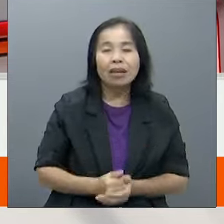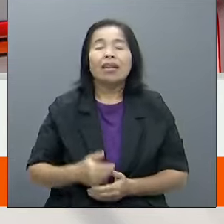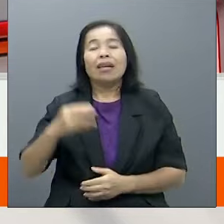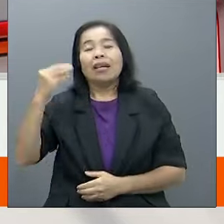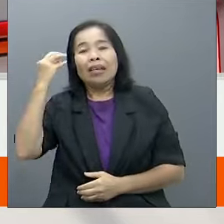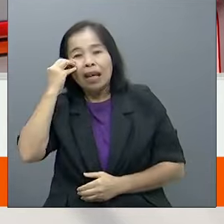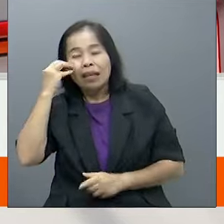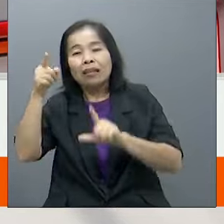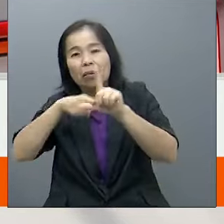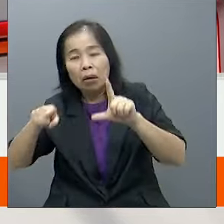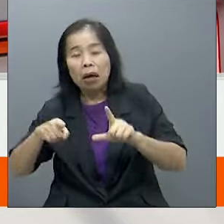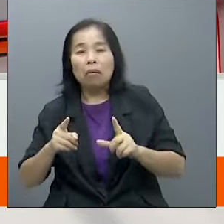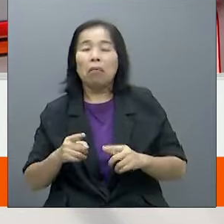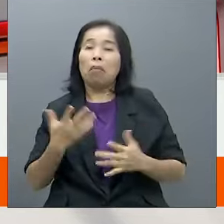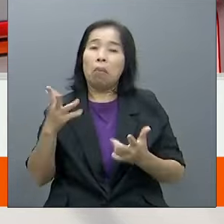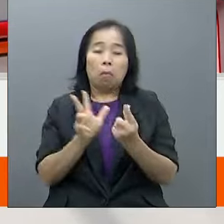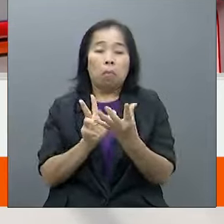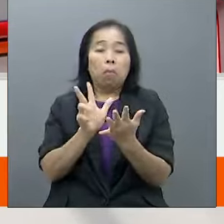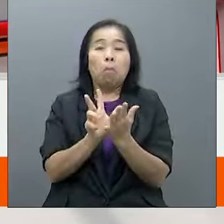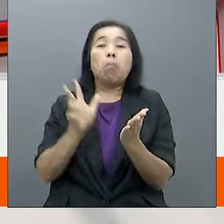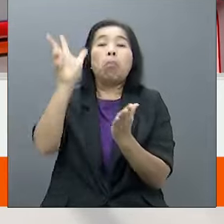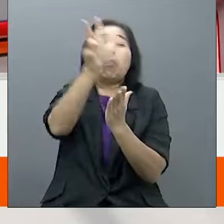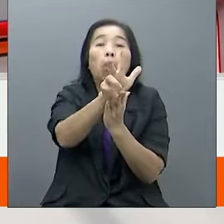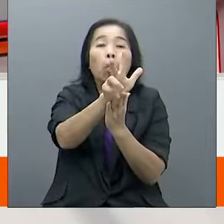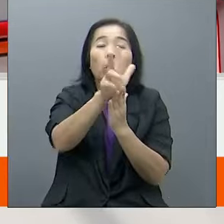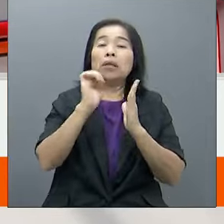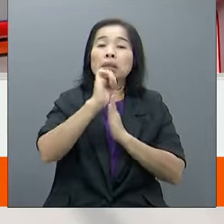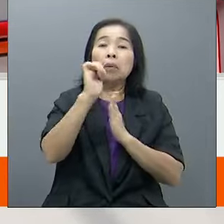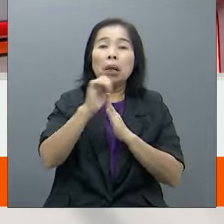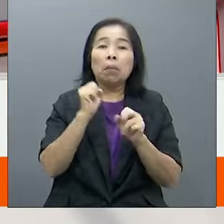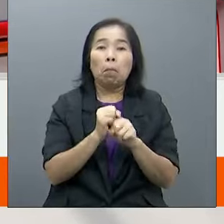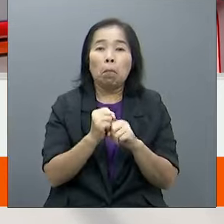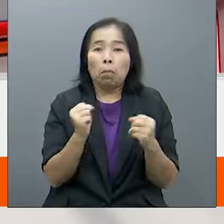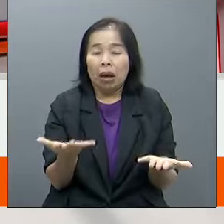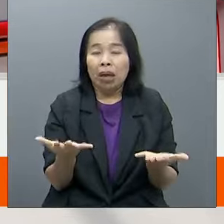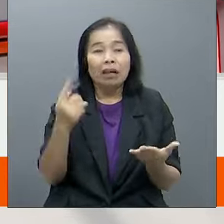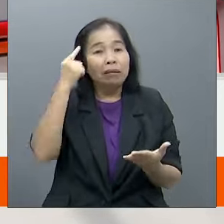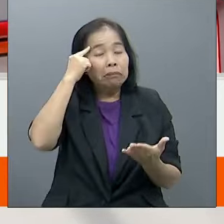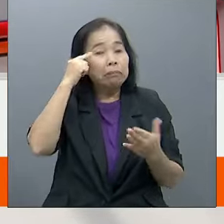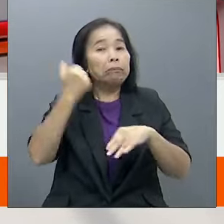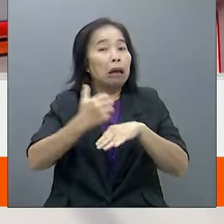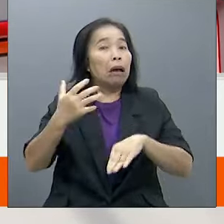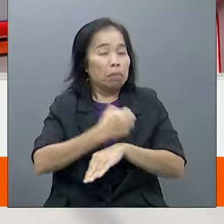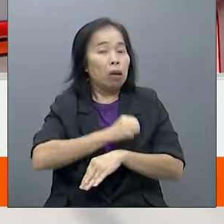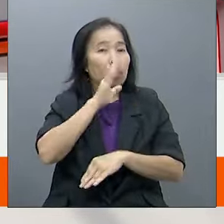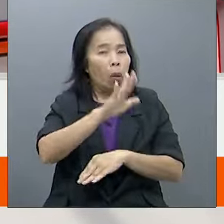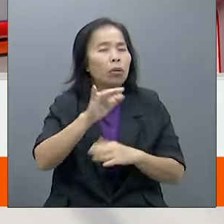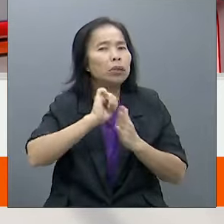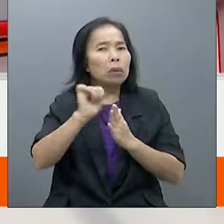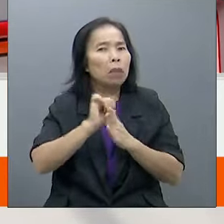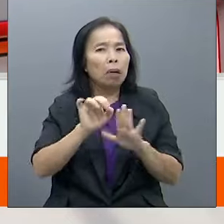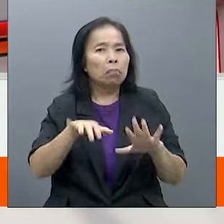เลือกไปจังหวัดเชียงใหม่พร้อมๆกันทั้ง3คนแบบนี้ทิศทางทางการเมืองของจังหวัดเชียงใหม่ตอนนี้เป็นอย่างไรบ้าง